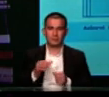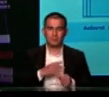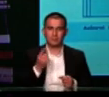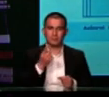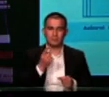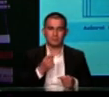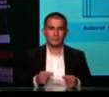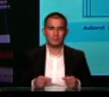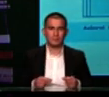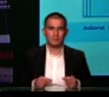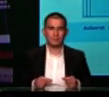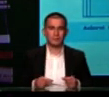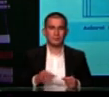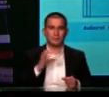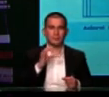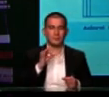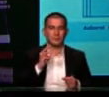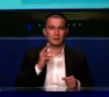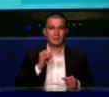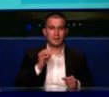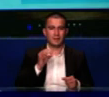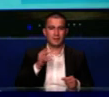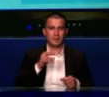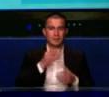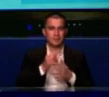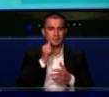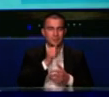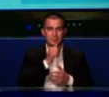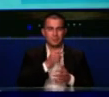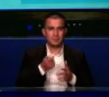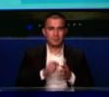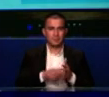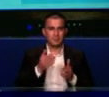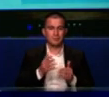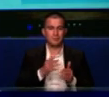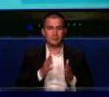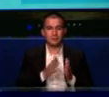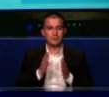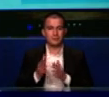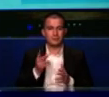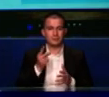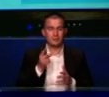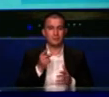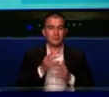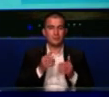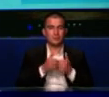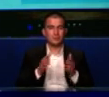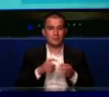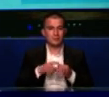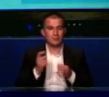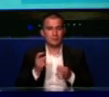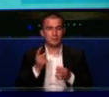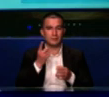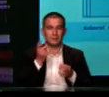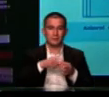Birinchisi simmetriyali, ya'ni maxfiy kalitli, keyingisi asimmetriyali, ya'ni ochiq